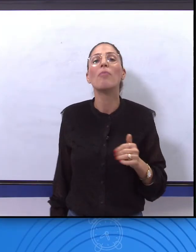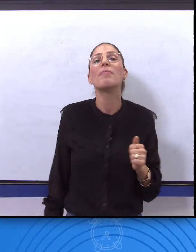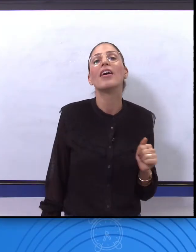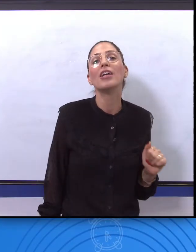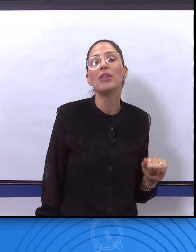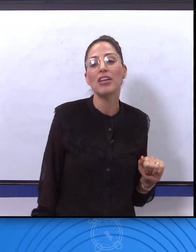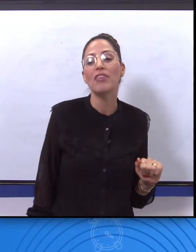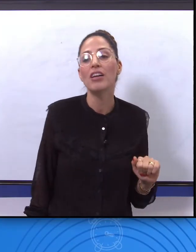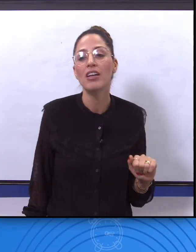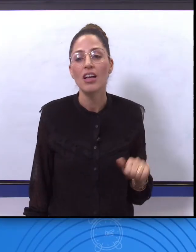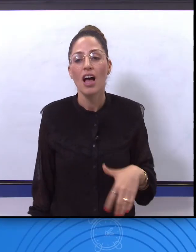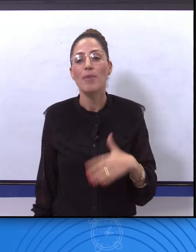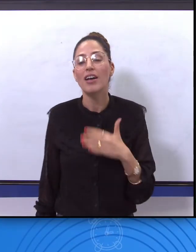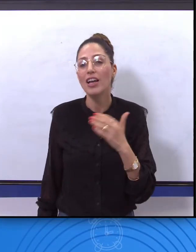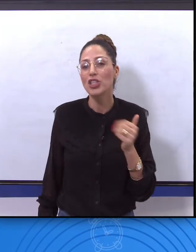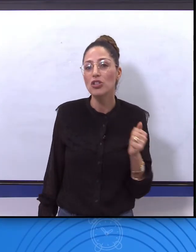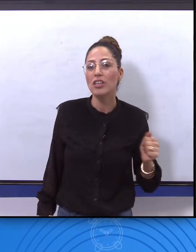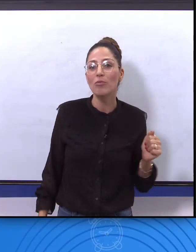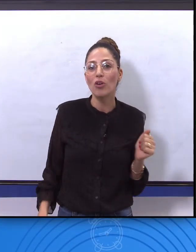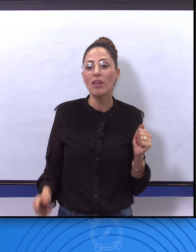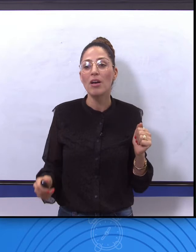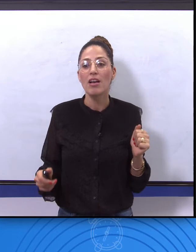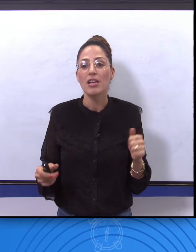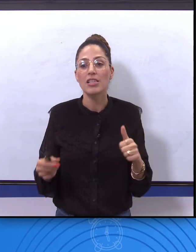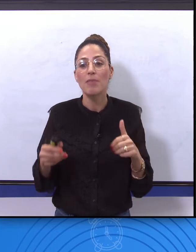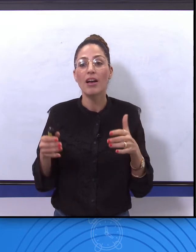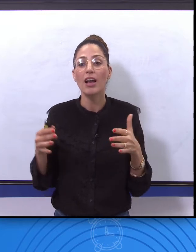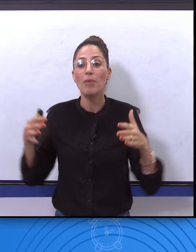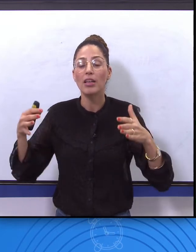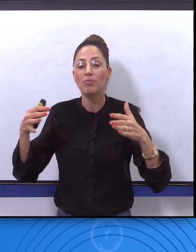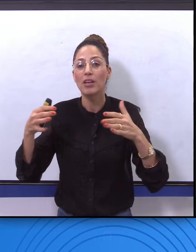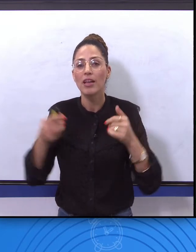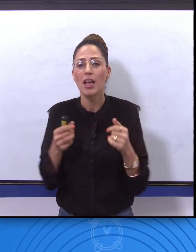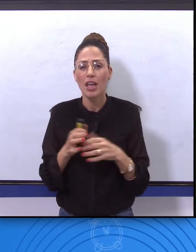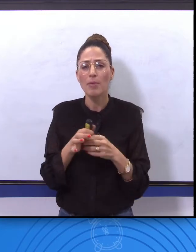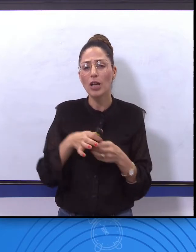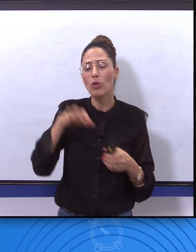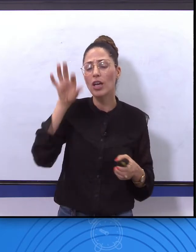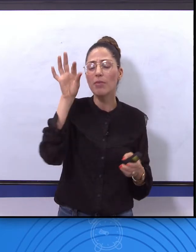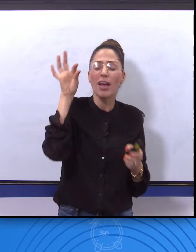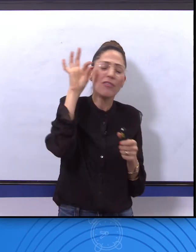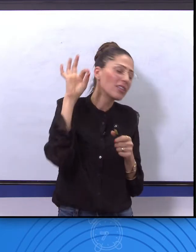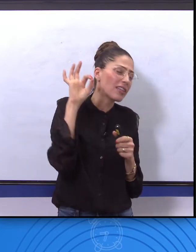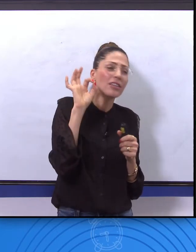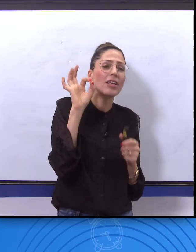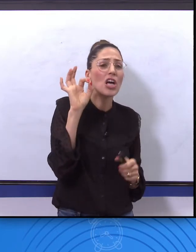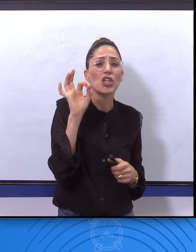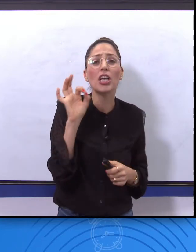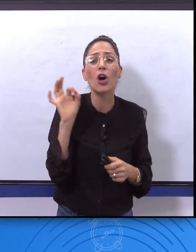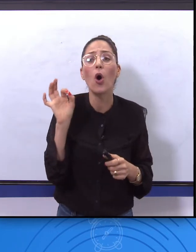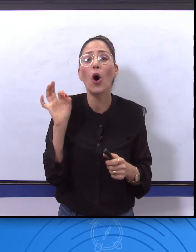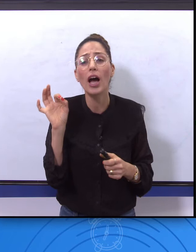יש לנו הרבה מעגלים בטבע. המעגל הראשון שאתם רואים זה מעגל המים. אם אנחנו לוקחים אבן